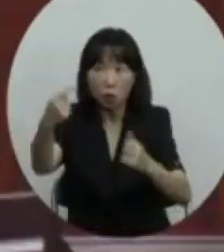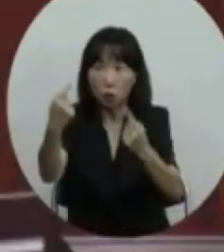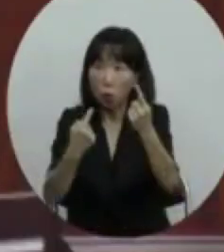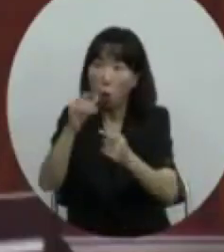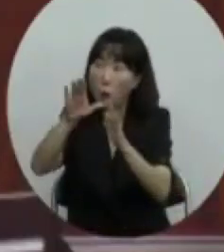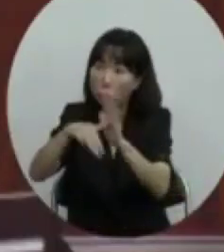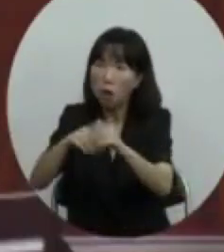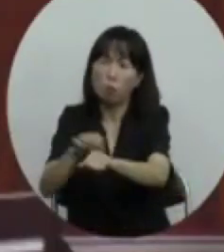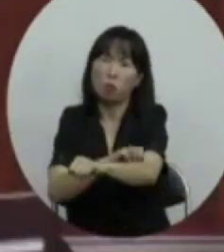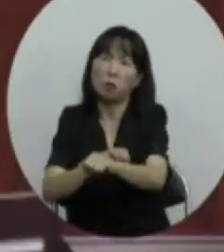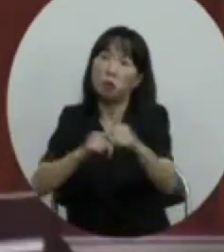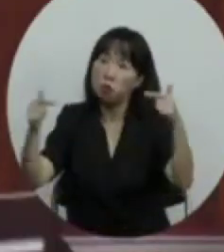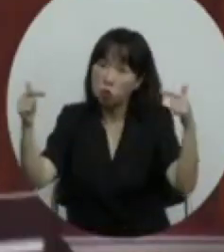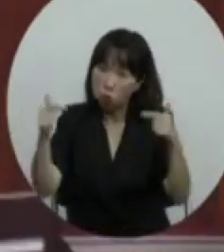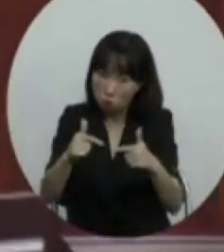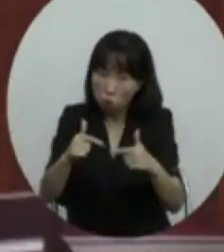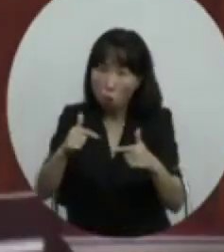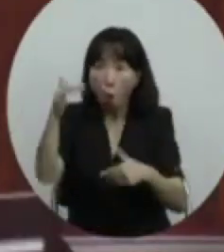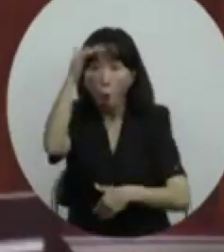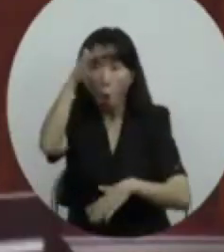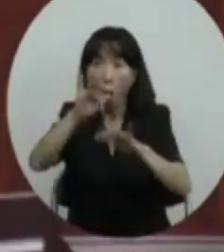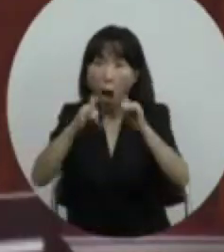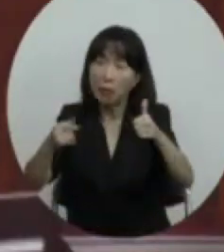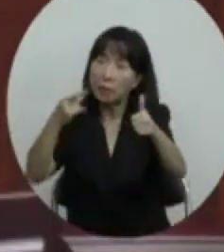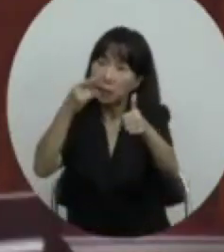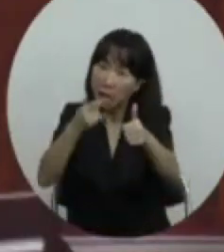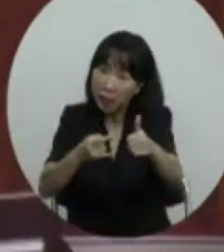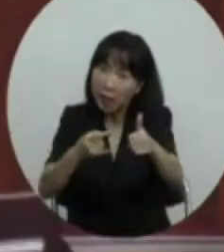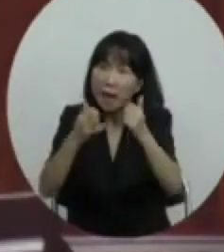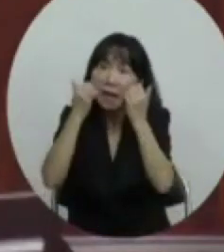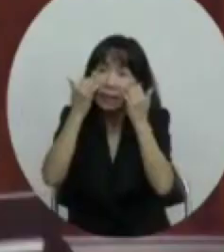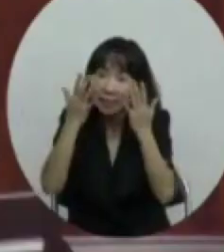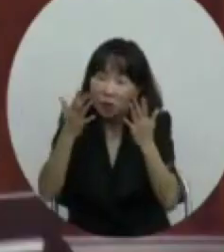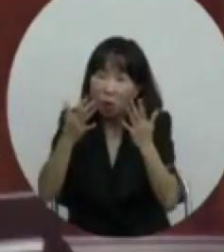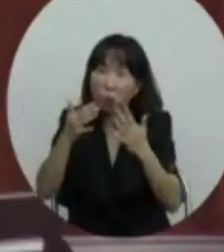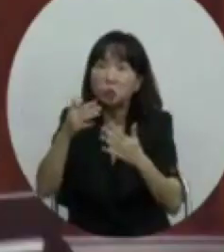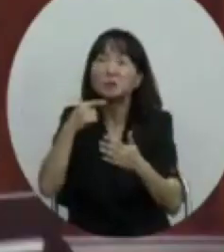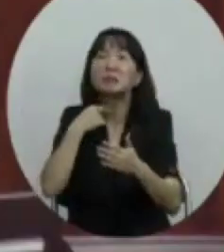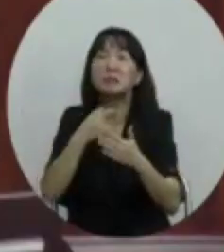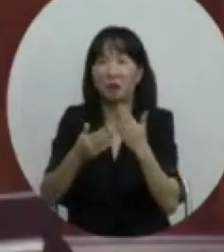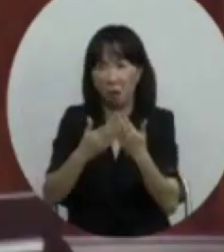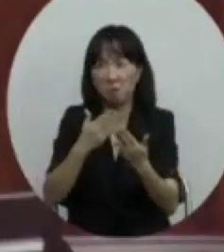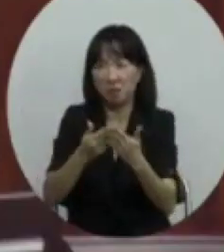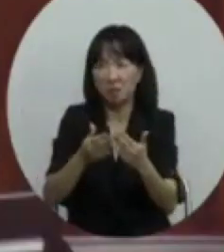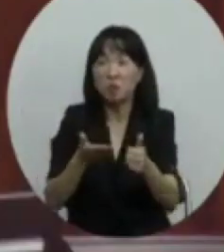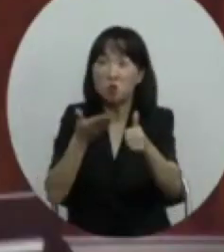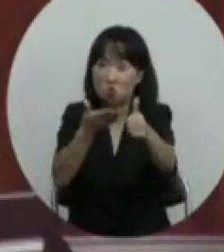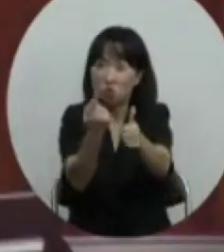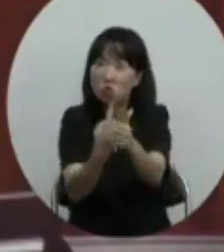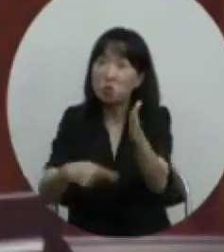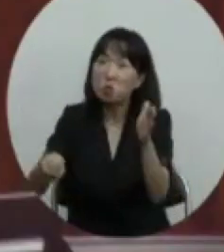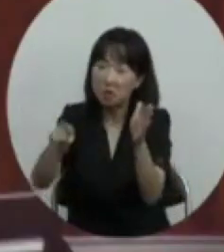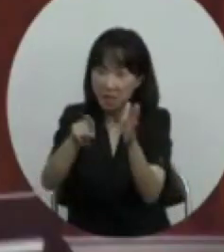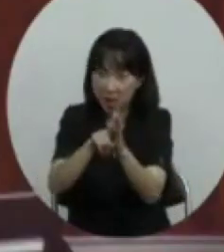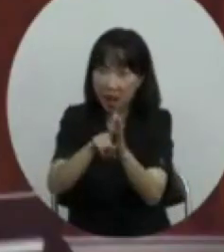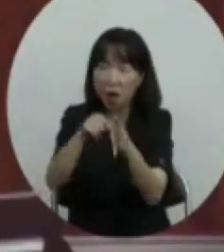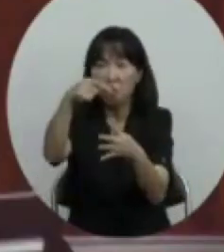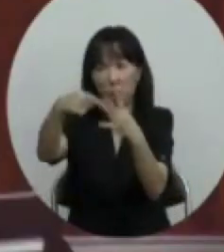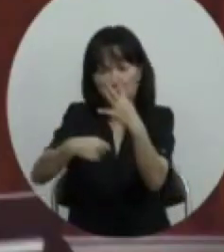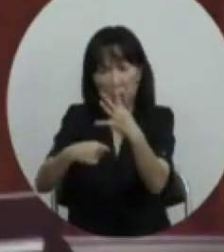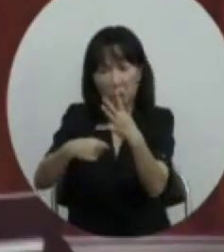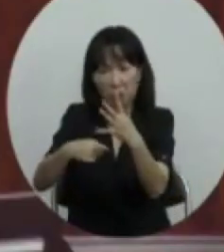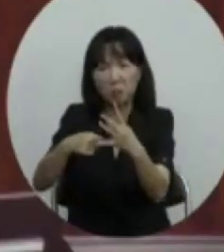불편을 최소화하고 관광객들에게 색다른 경험을 제공하는 다양한 관광 프로그램을